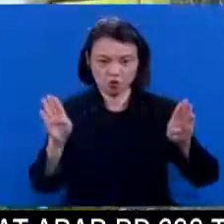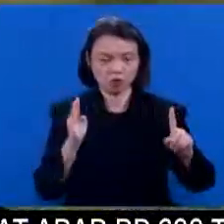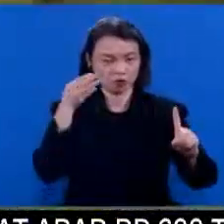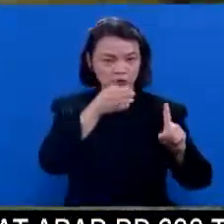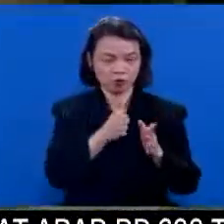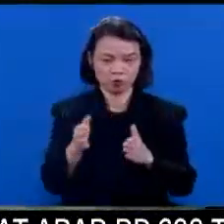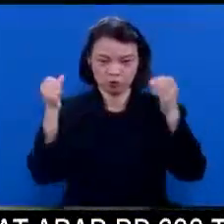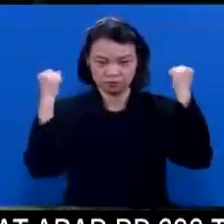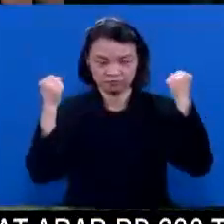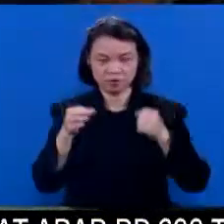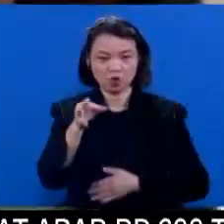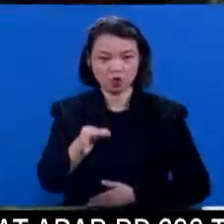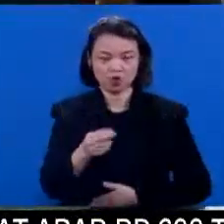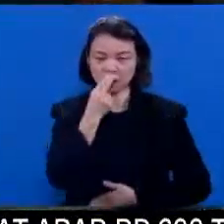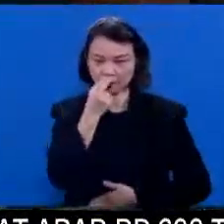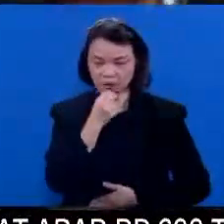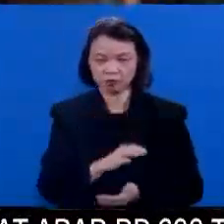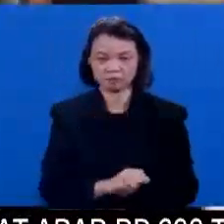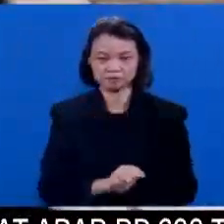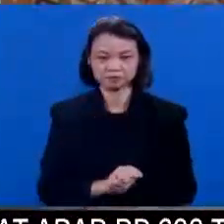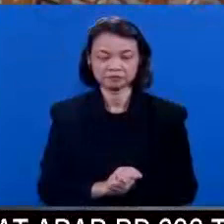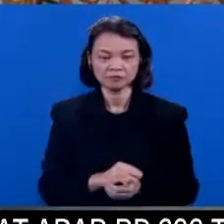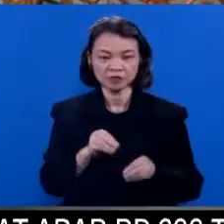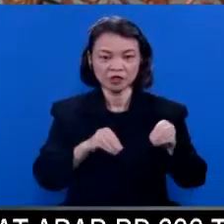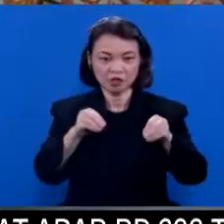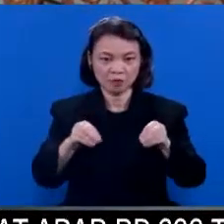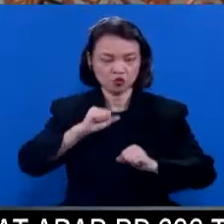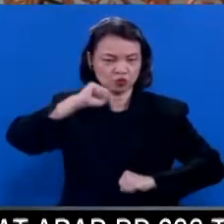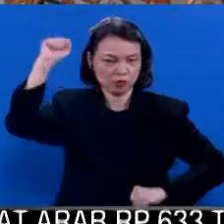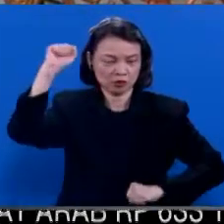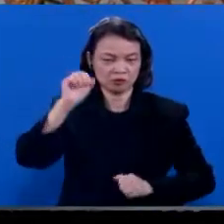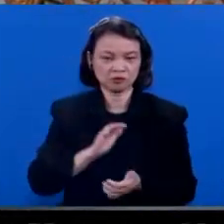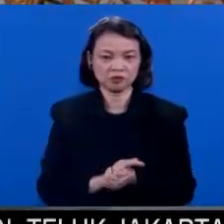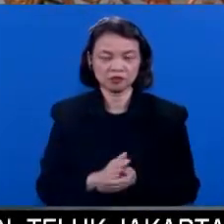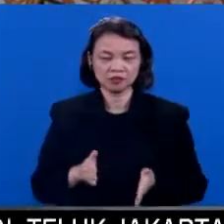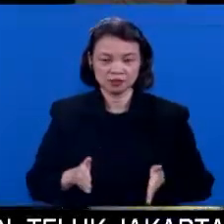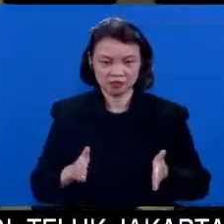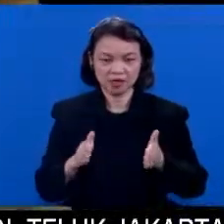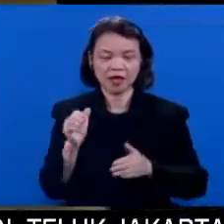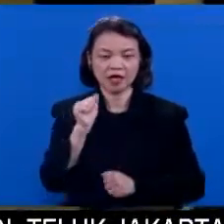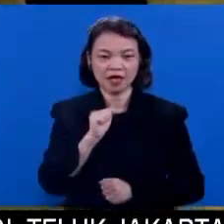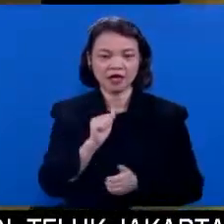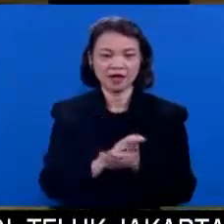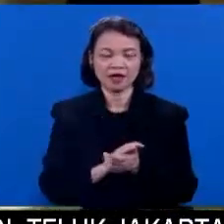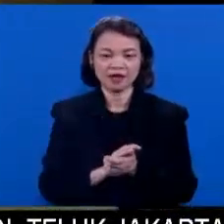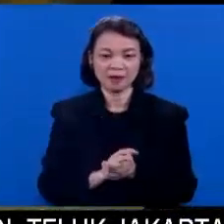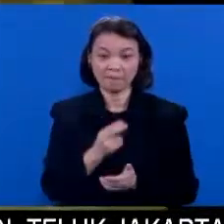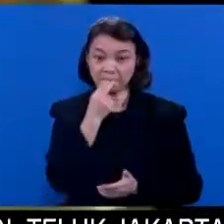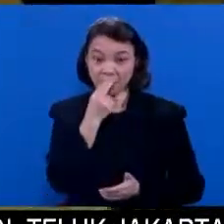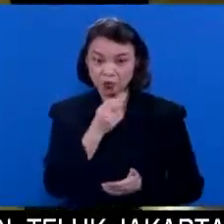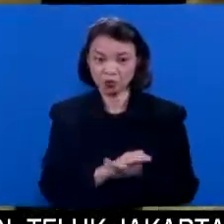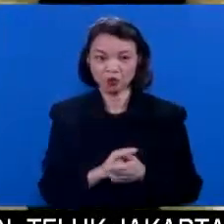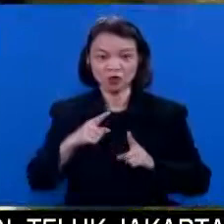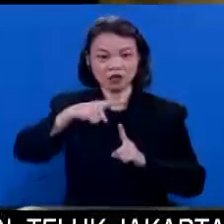Kota Bandung, tempat-tempat wisata seperti Taman Superhero di Jalan Cihapit, Jalan Asia Afrika, dan Trans Studio Bandung ramai